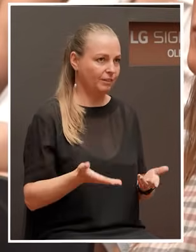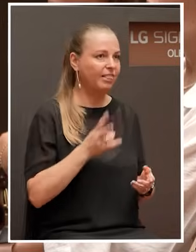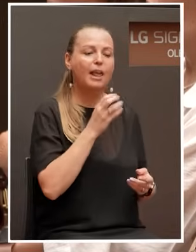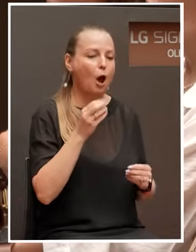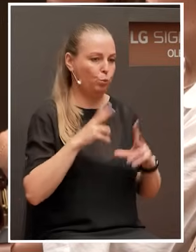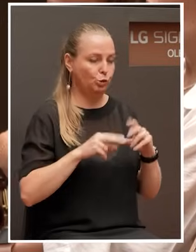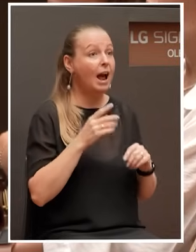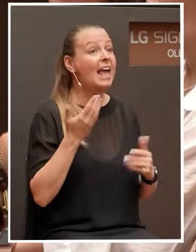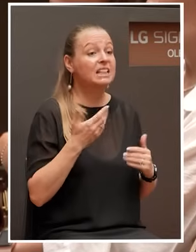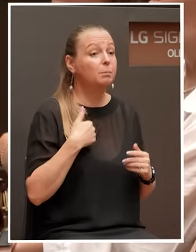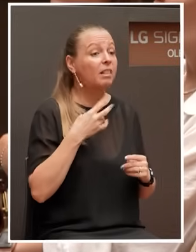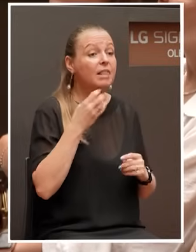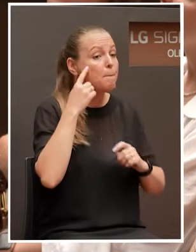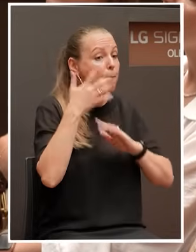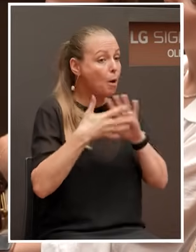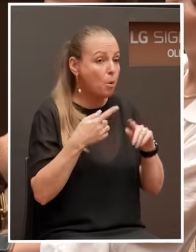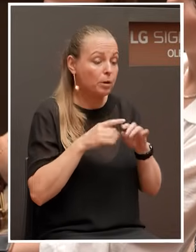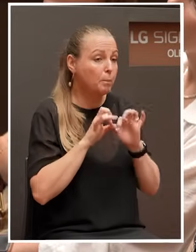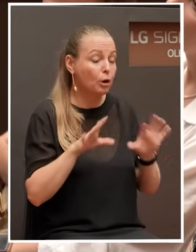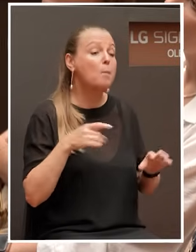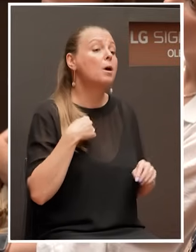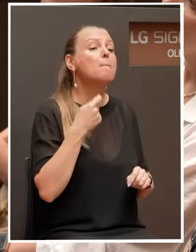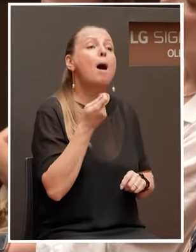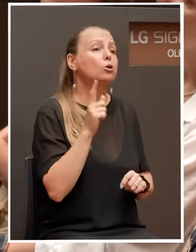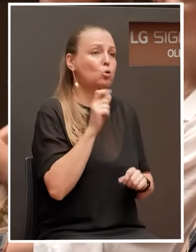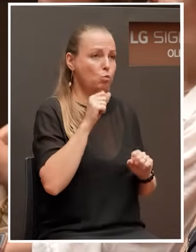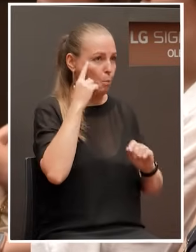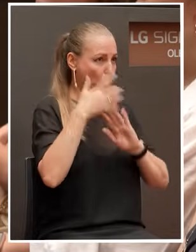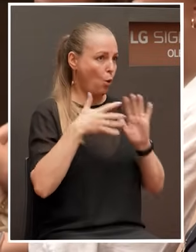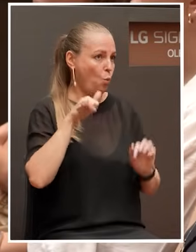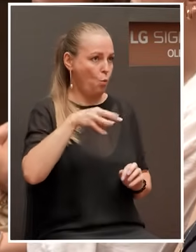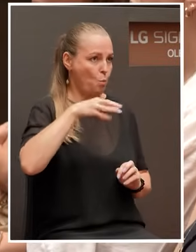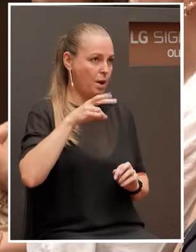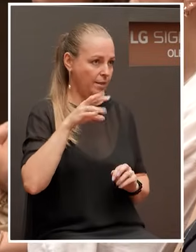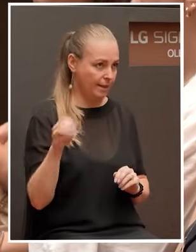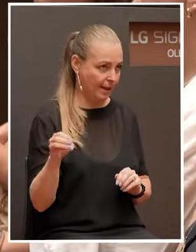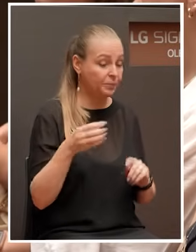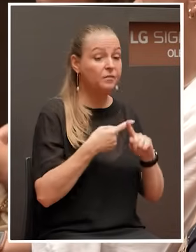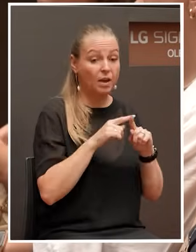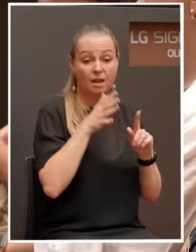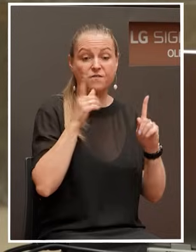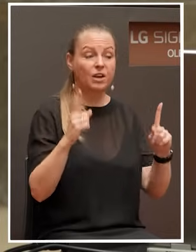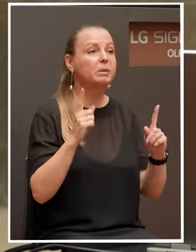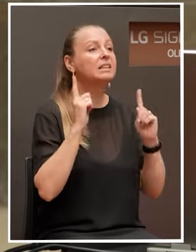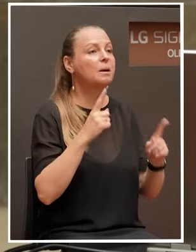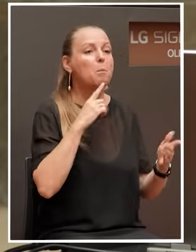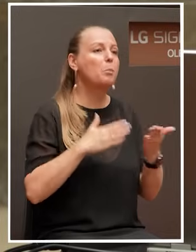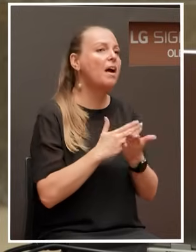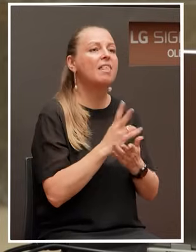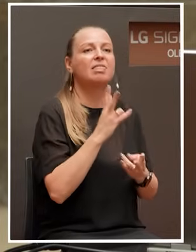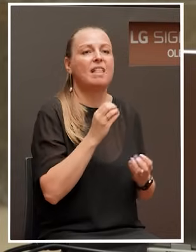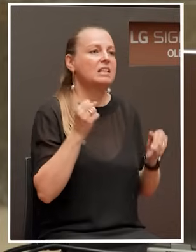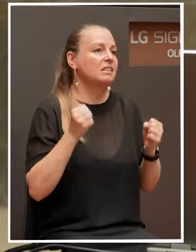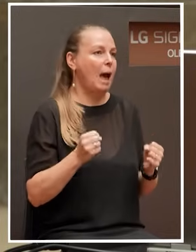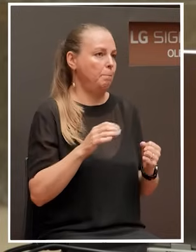причины, мы, в общем, и в Клоде Моне мало чего поймем. Это время, ну, действительно политической нестабильности,